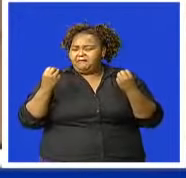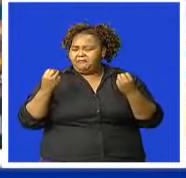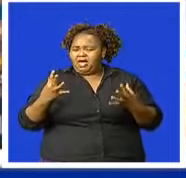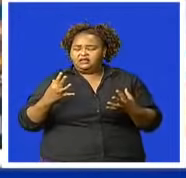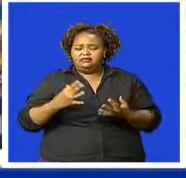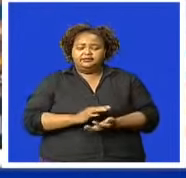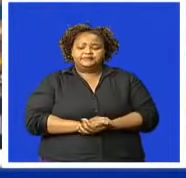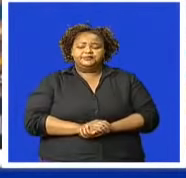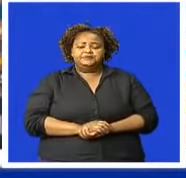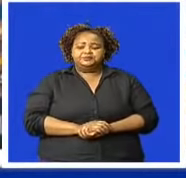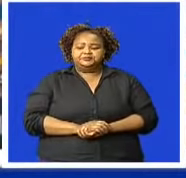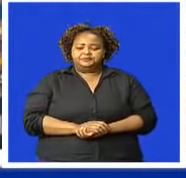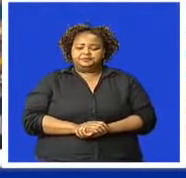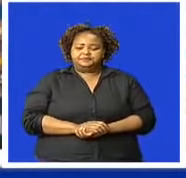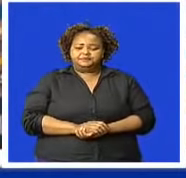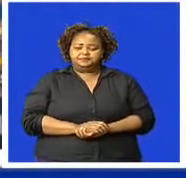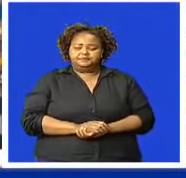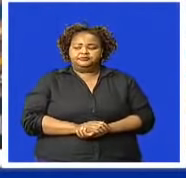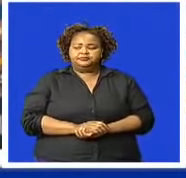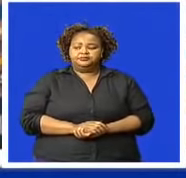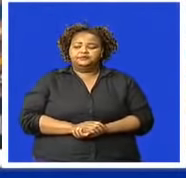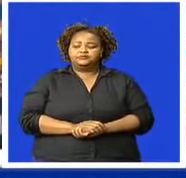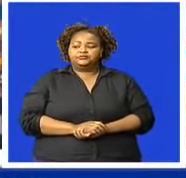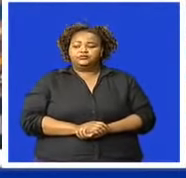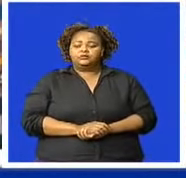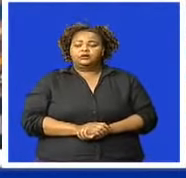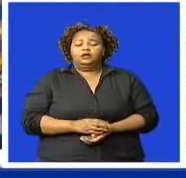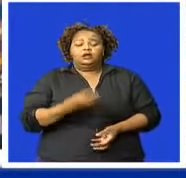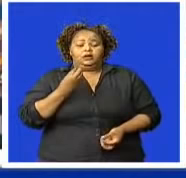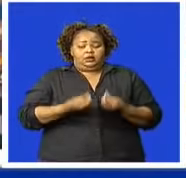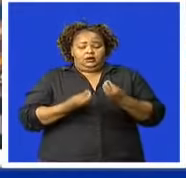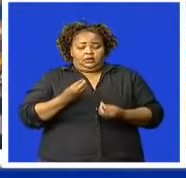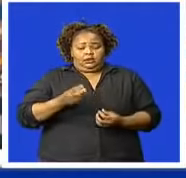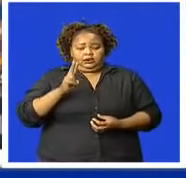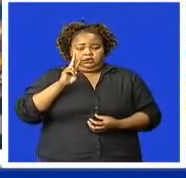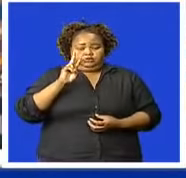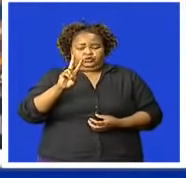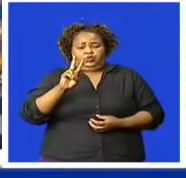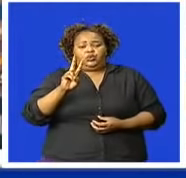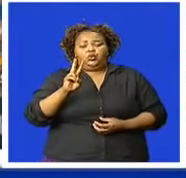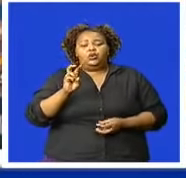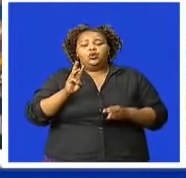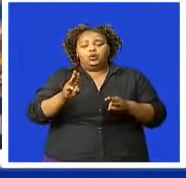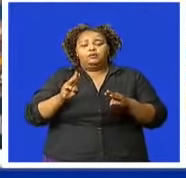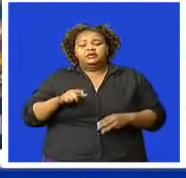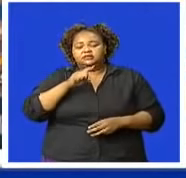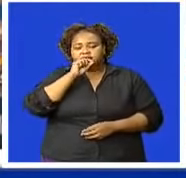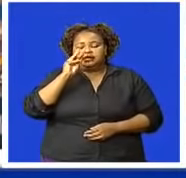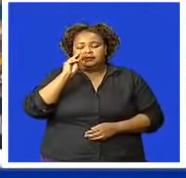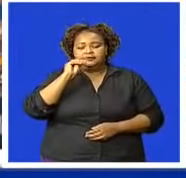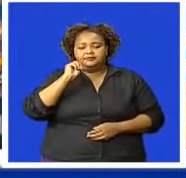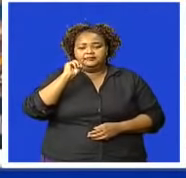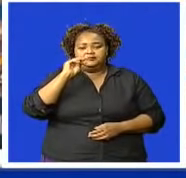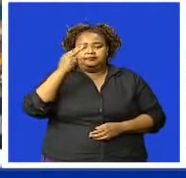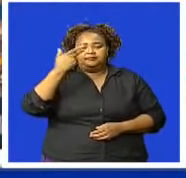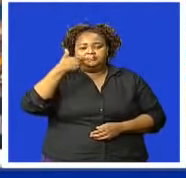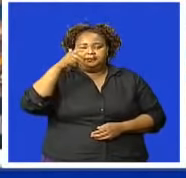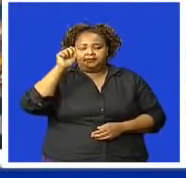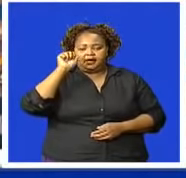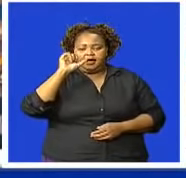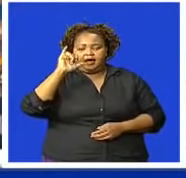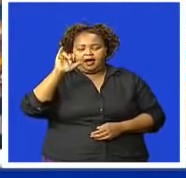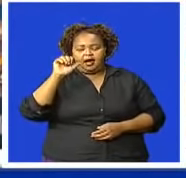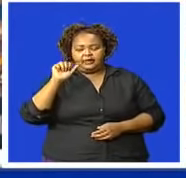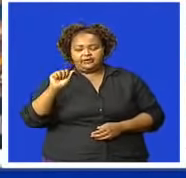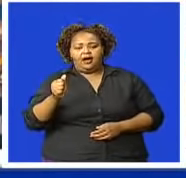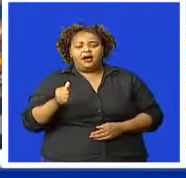siphofaneni Bantwana lababili endzaweni yasemkhaya bashayiswe imotolo ngelisondo kusihlwa basishiya